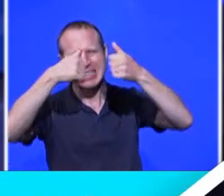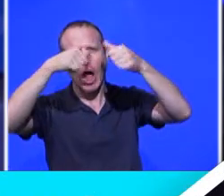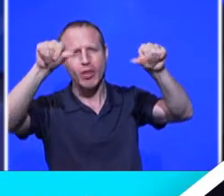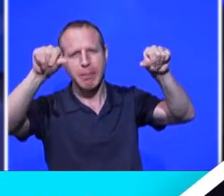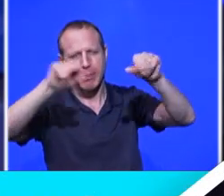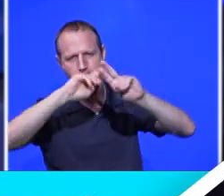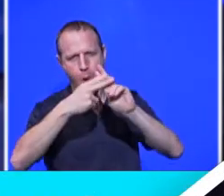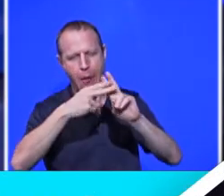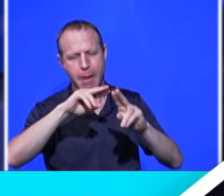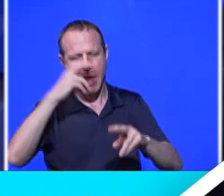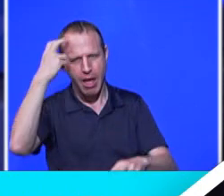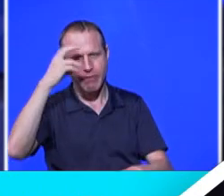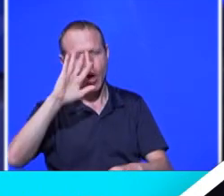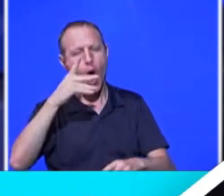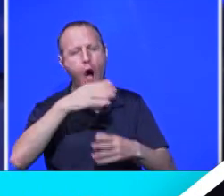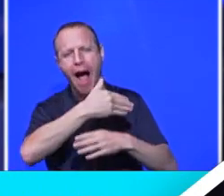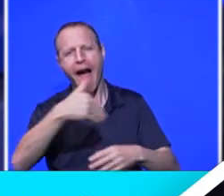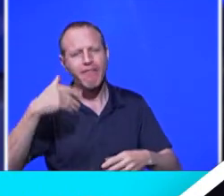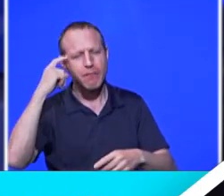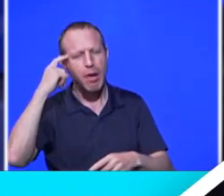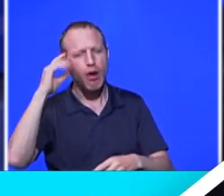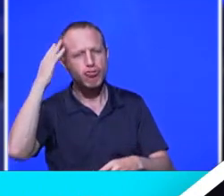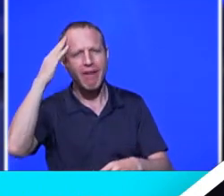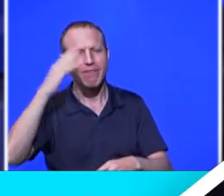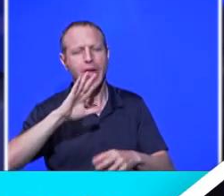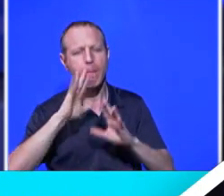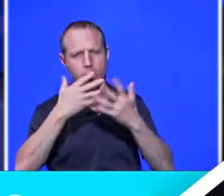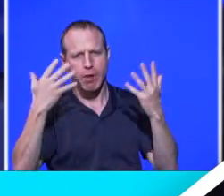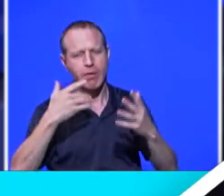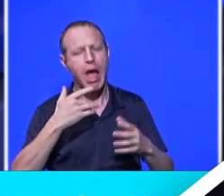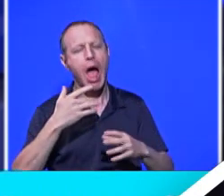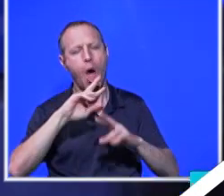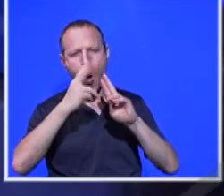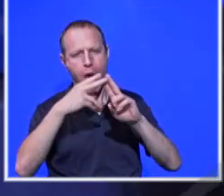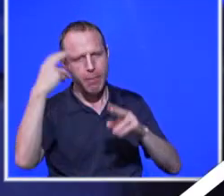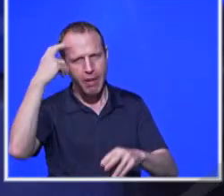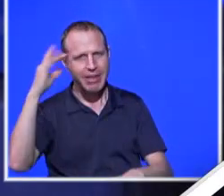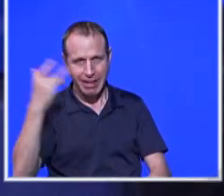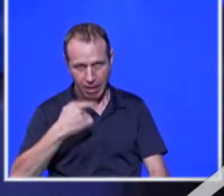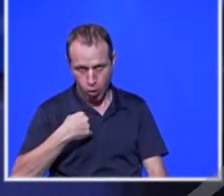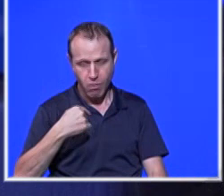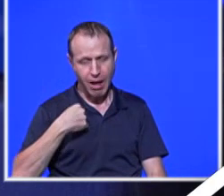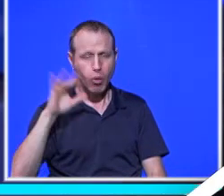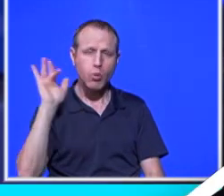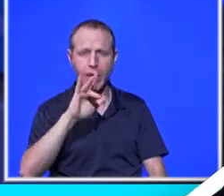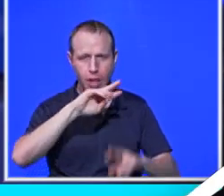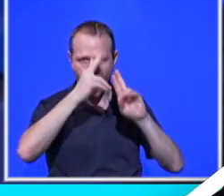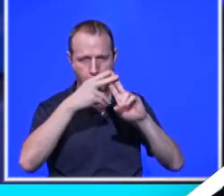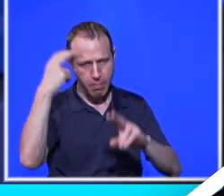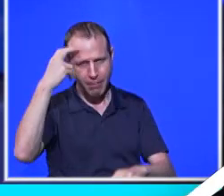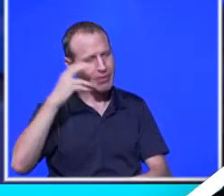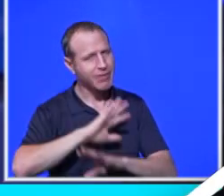שיש לנו איזשהו קו מחשבה מאוד ברור, העולם הערבי נגדנו, אנחנו נגד העולם הערבי, וזהו. והיום כל התמונה